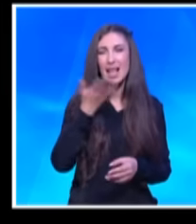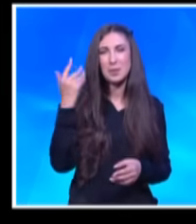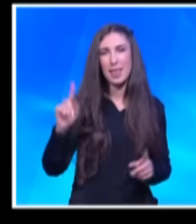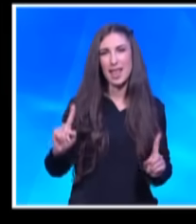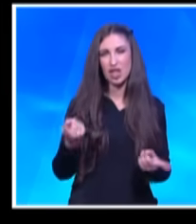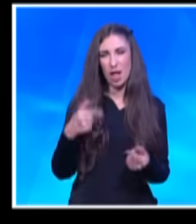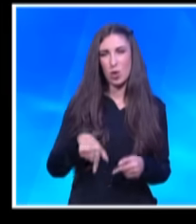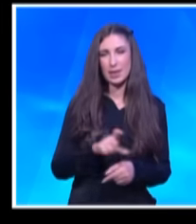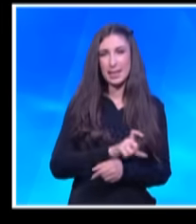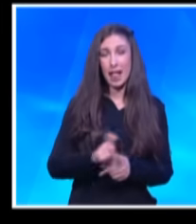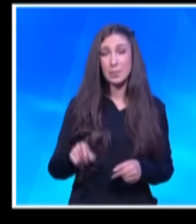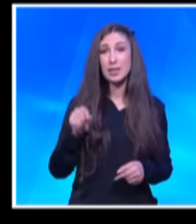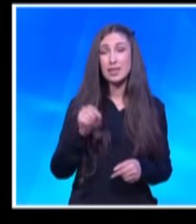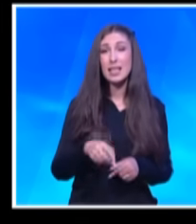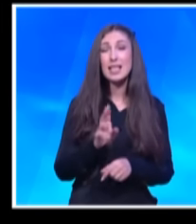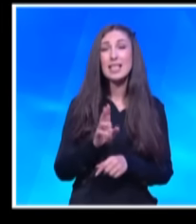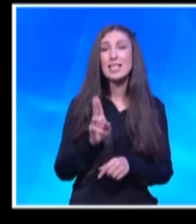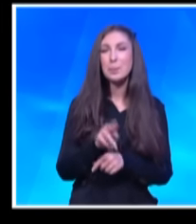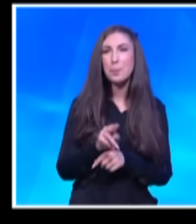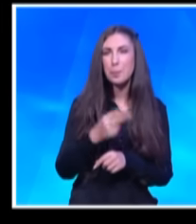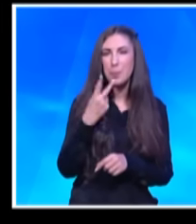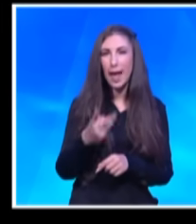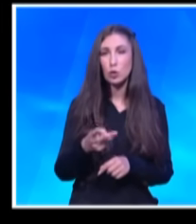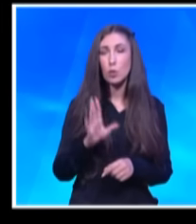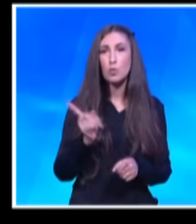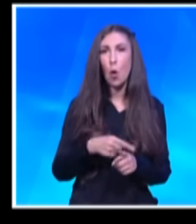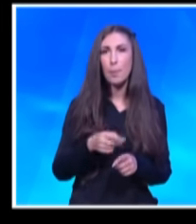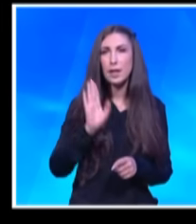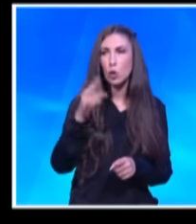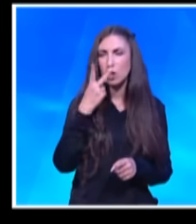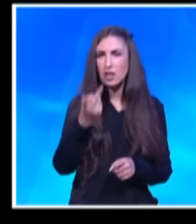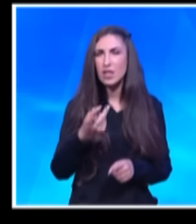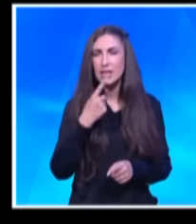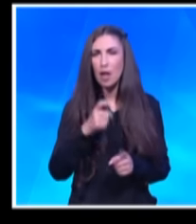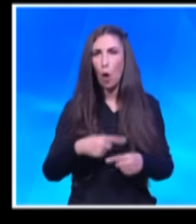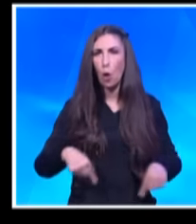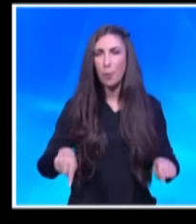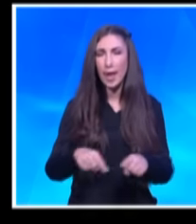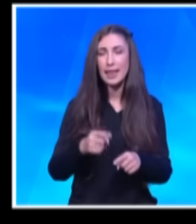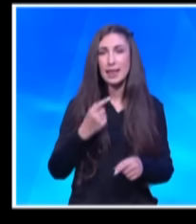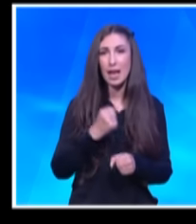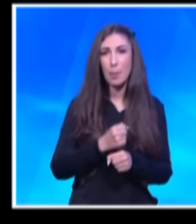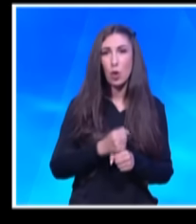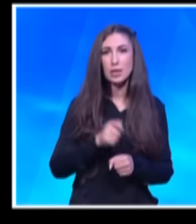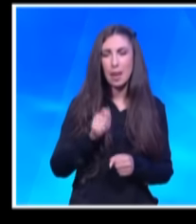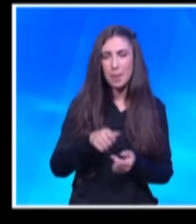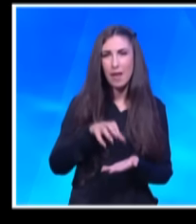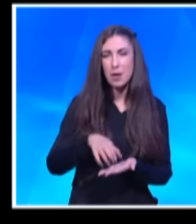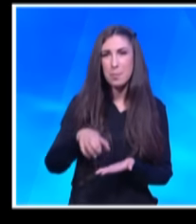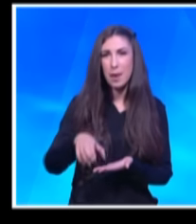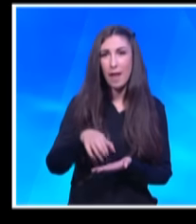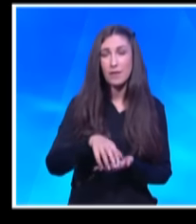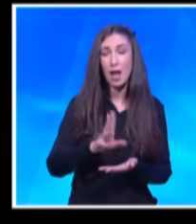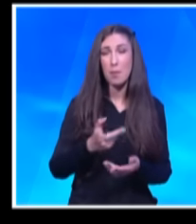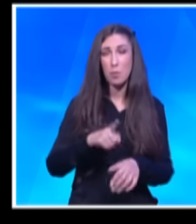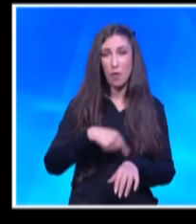началото на седмицата. От тогава инспекторите многократно са посещавали обекта и работниците, пряко ангажирани с полагането на паветата. По време